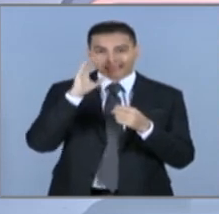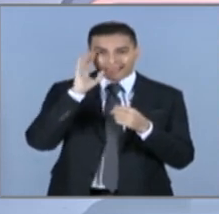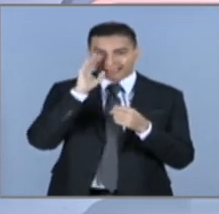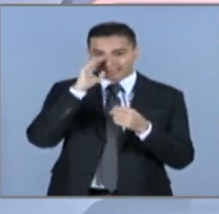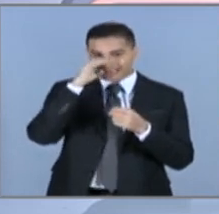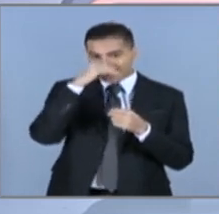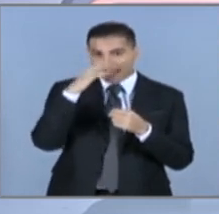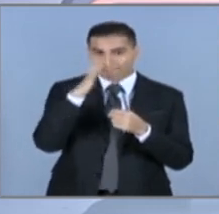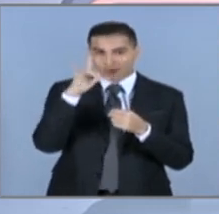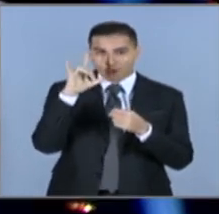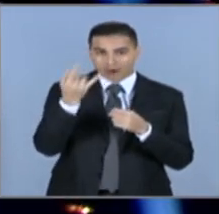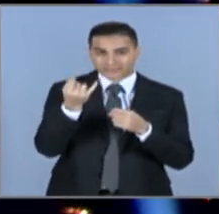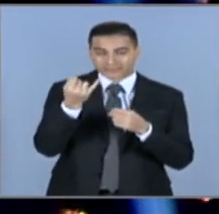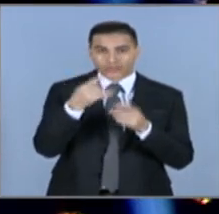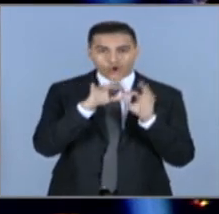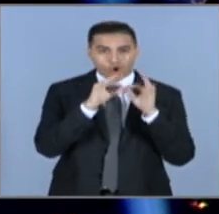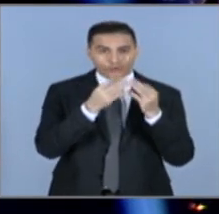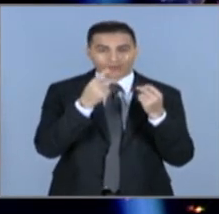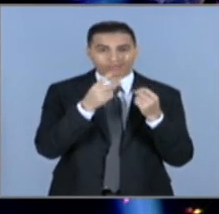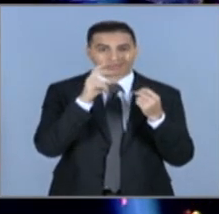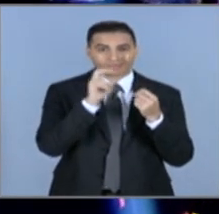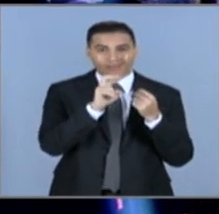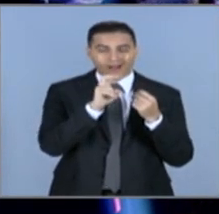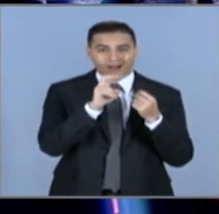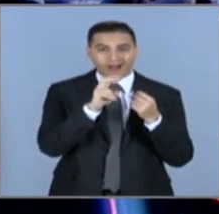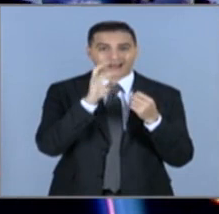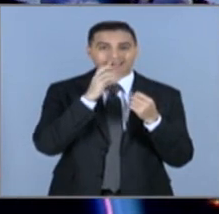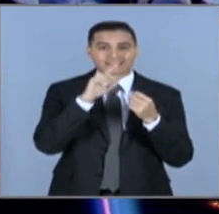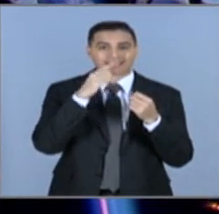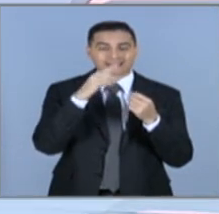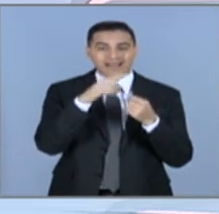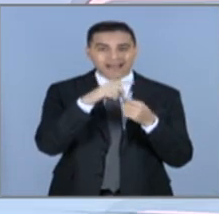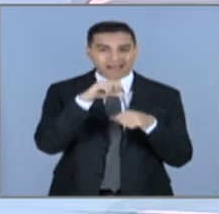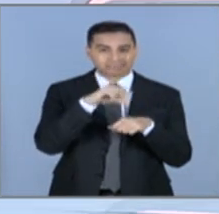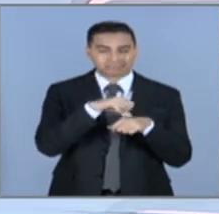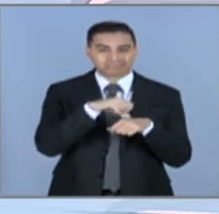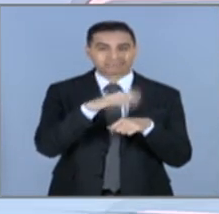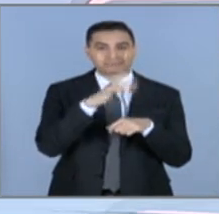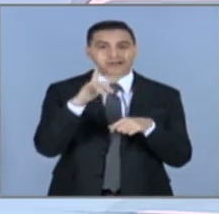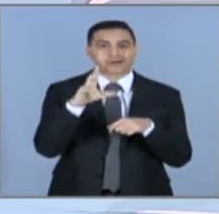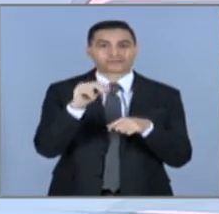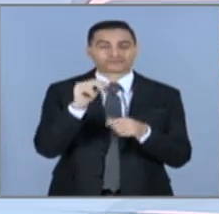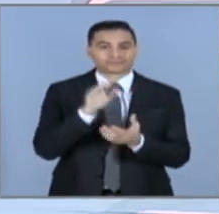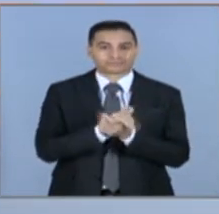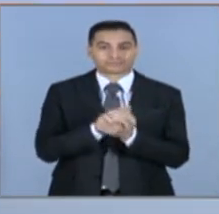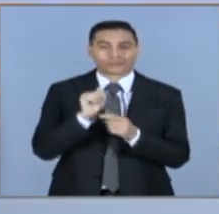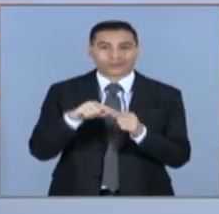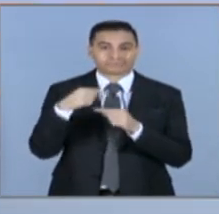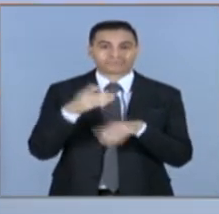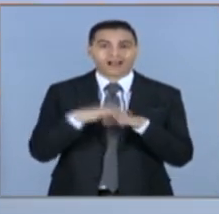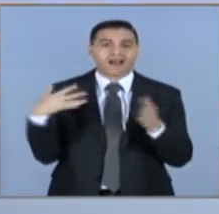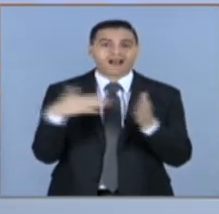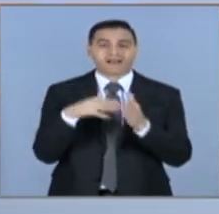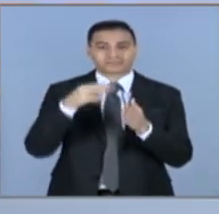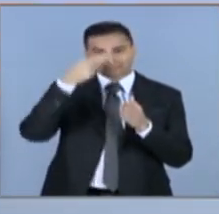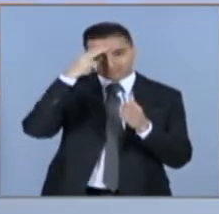الكتكات الجيزة 150، عائلة طه سيوف اسكندرية 120. ودلوقتي مع آخر